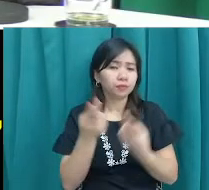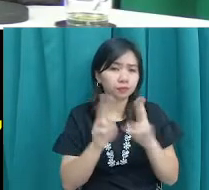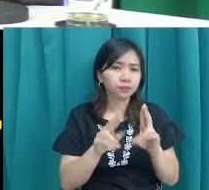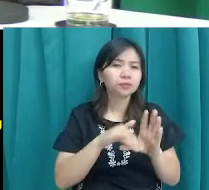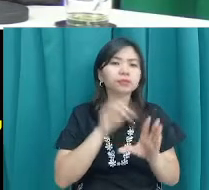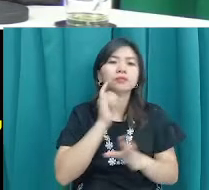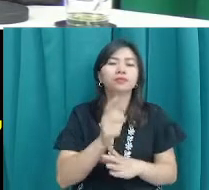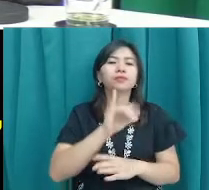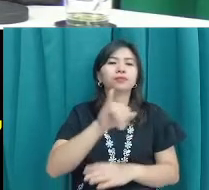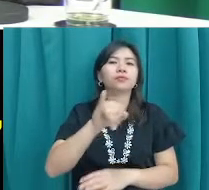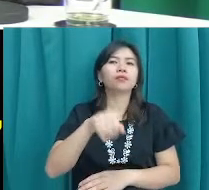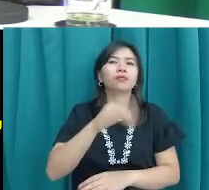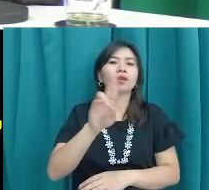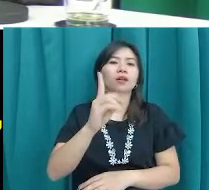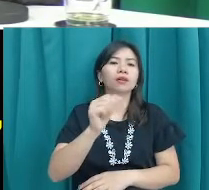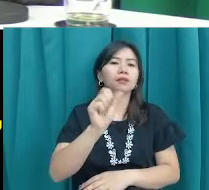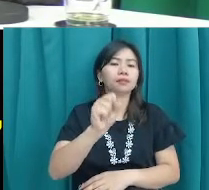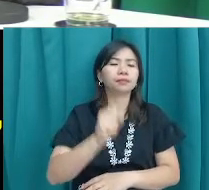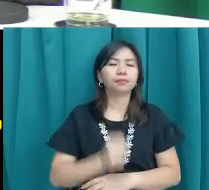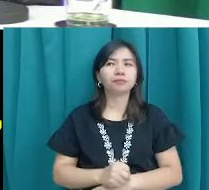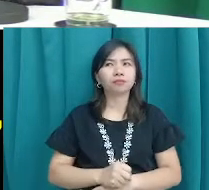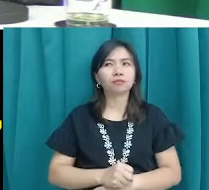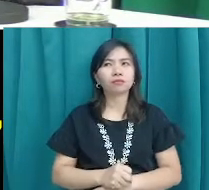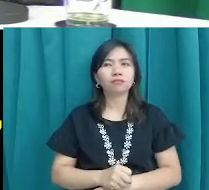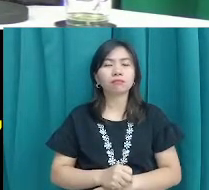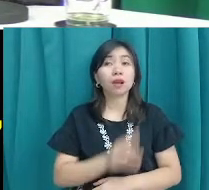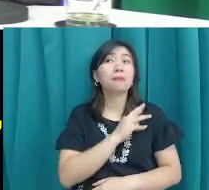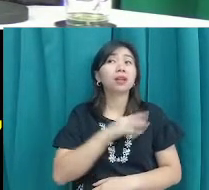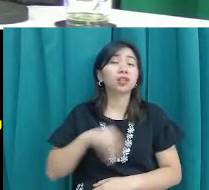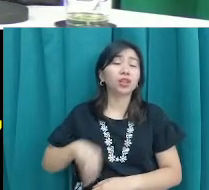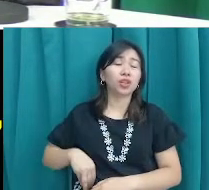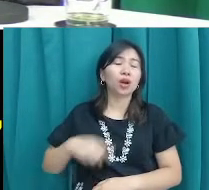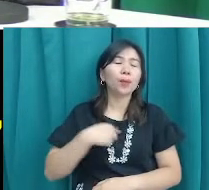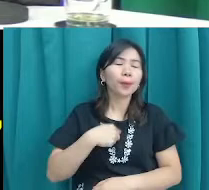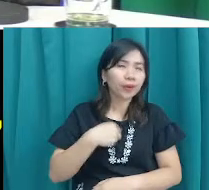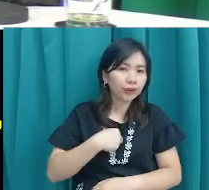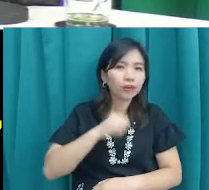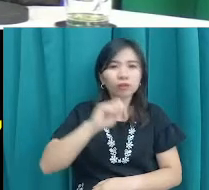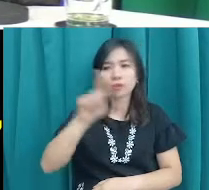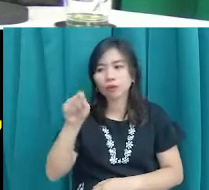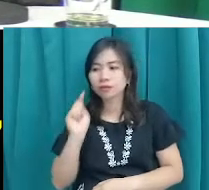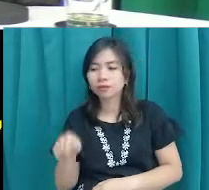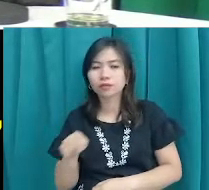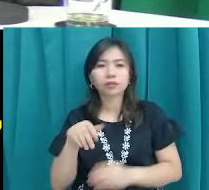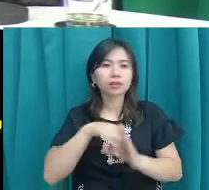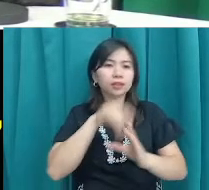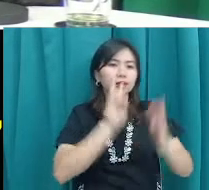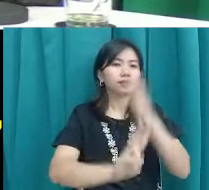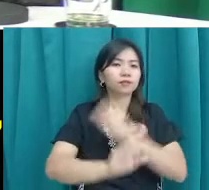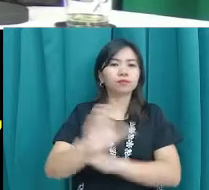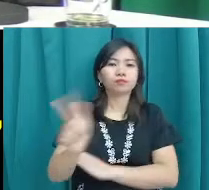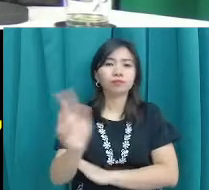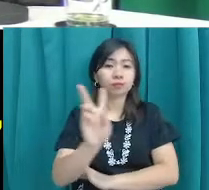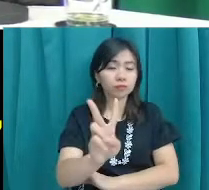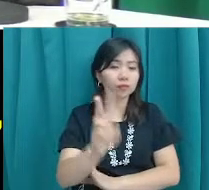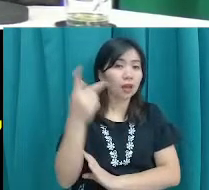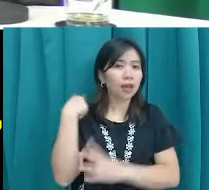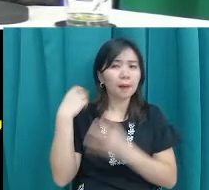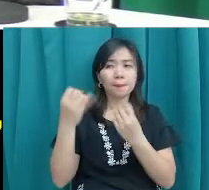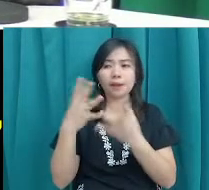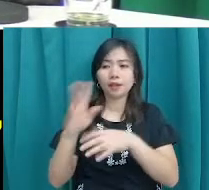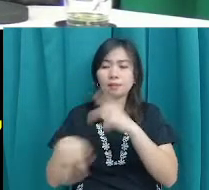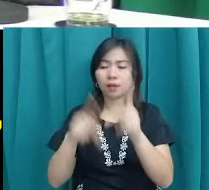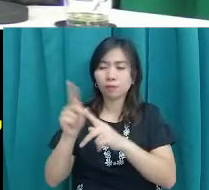Judas, Master, is it I? You see? Pagdating doon sa verse 22, pagtanong ng maraming tao, Panginoon,